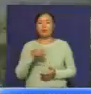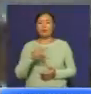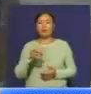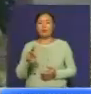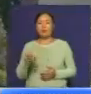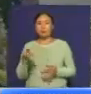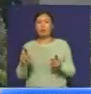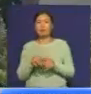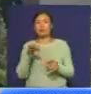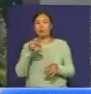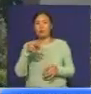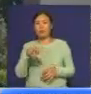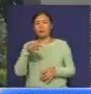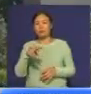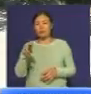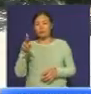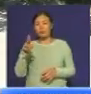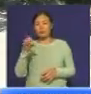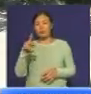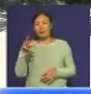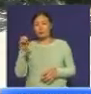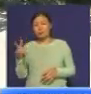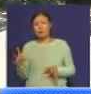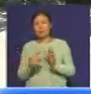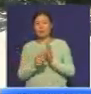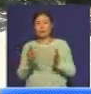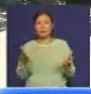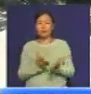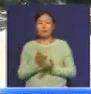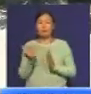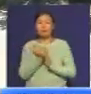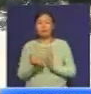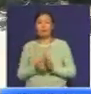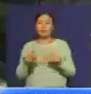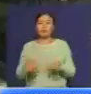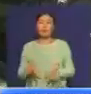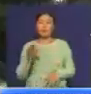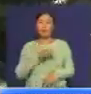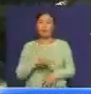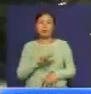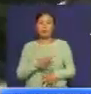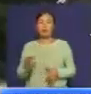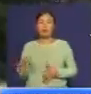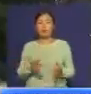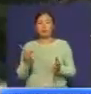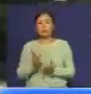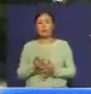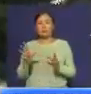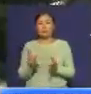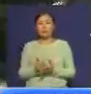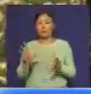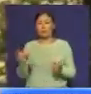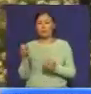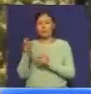Тілепбердісінде Oil Transport Corporation мекемесінде 600-ден аса қызметкер бағдарлама мүмкіндігін пайдаланған. Жоба шарты барлығын кетіру